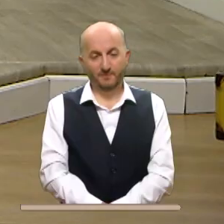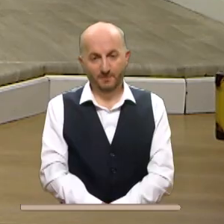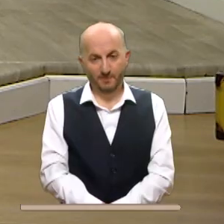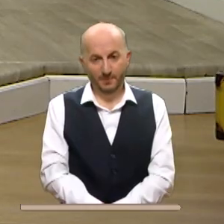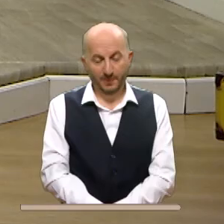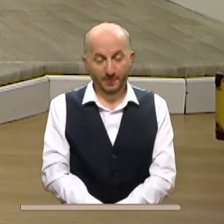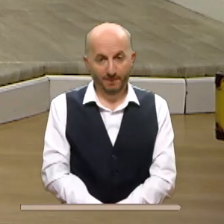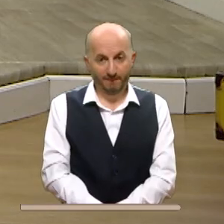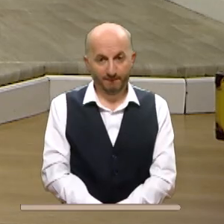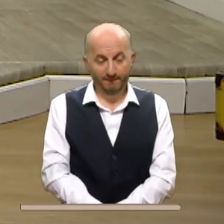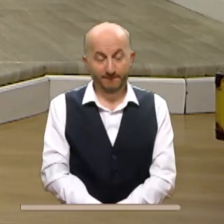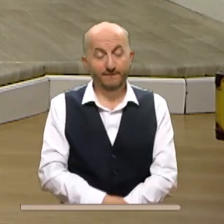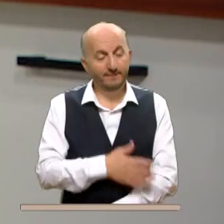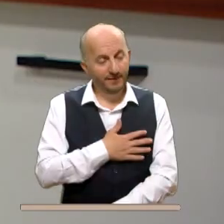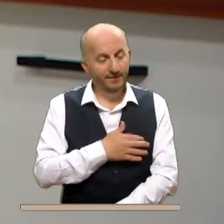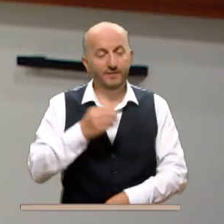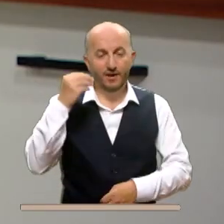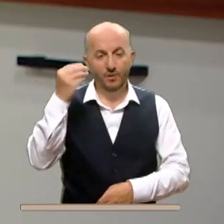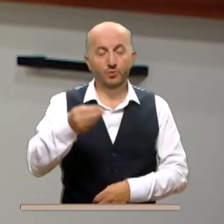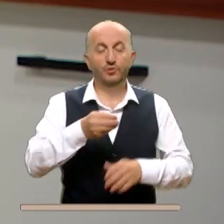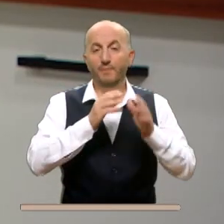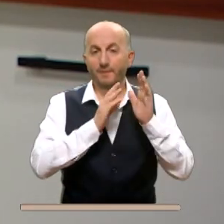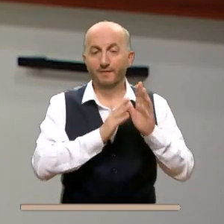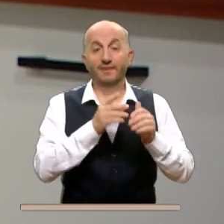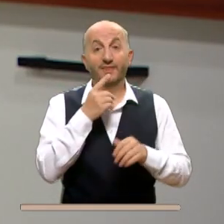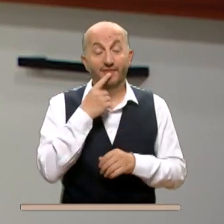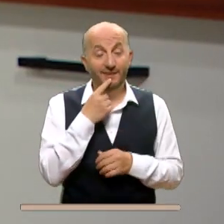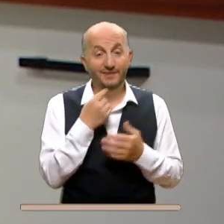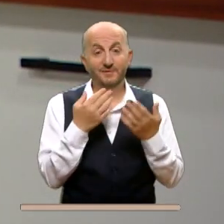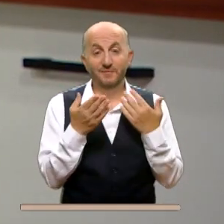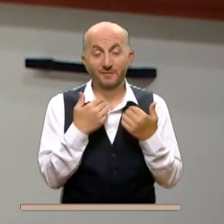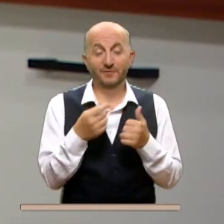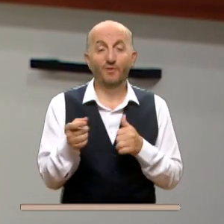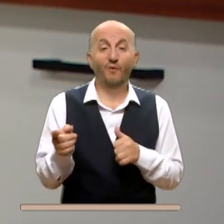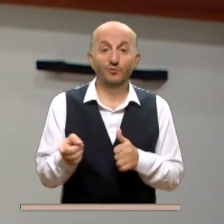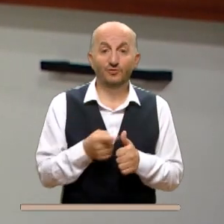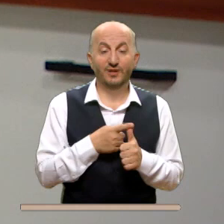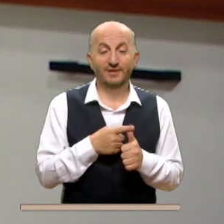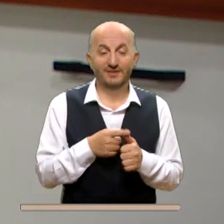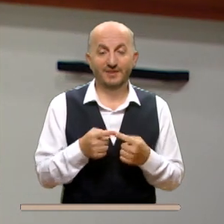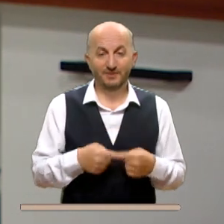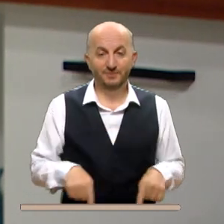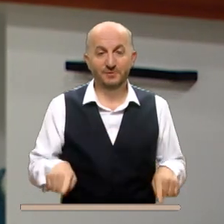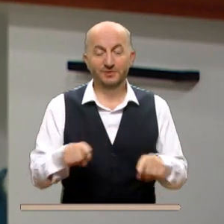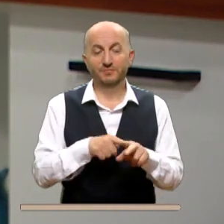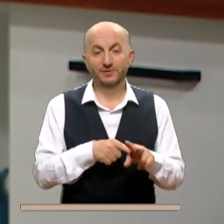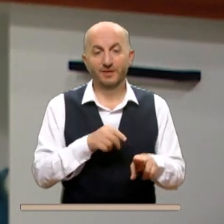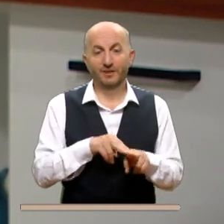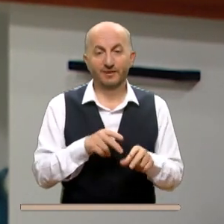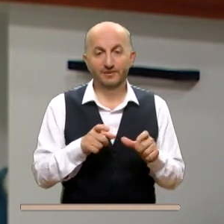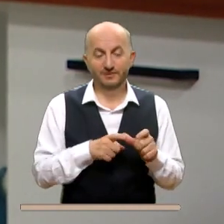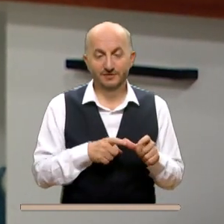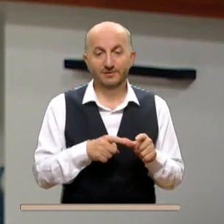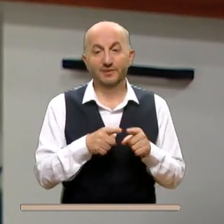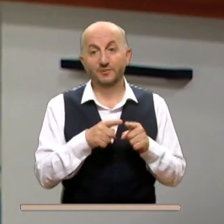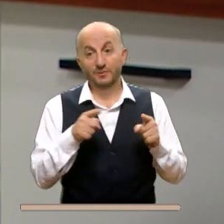teminatını veriyorsunuz. Saygıdeğer hocam, devam edeceğim bu tatlı muhabbete. İnşallah. Öncelikle bizim YKS sürecine 21. olan